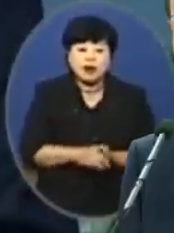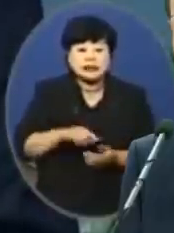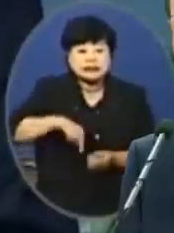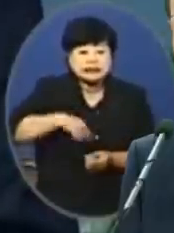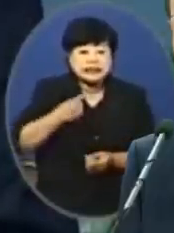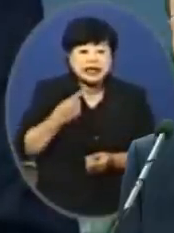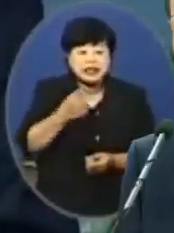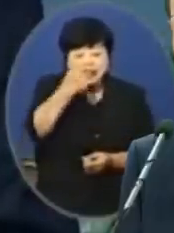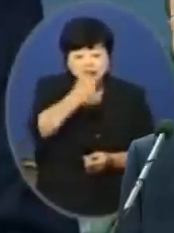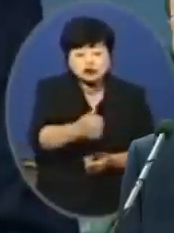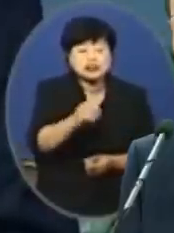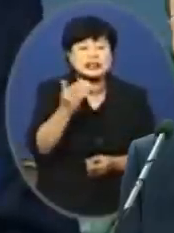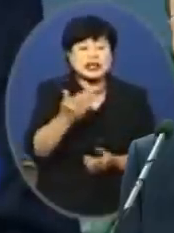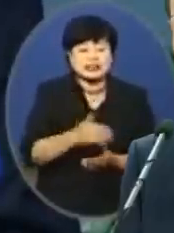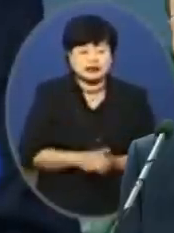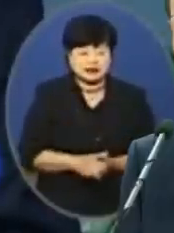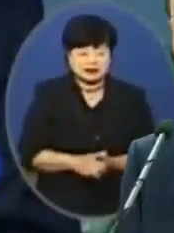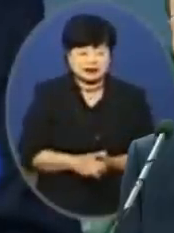자기가 주인이 되어